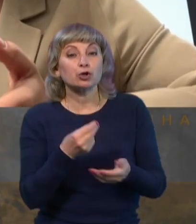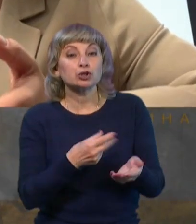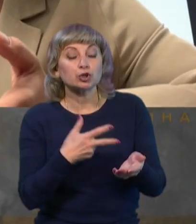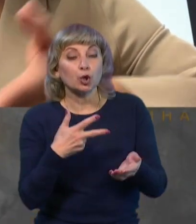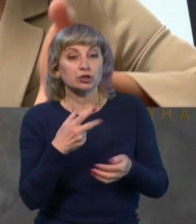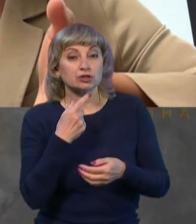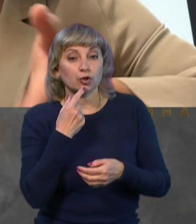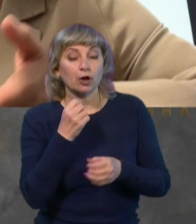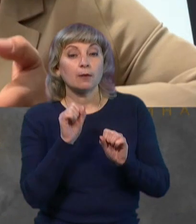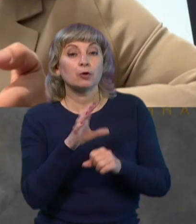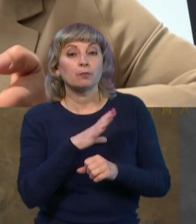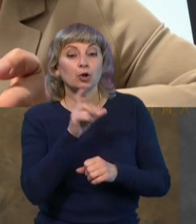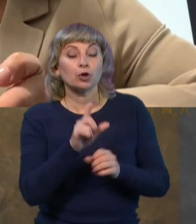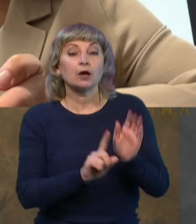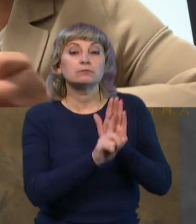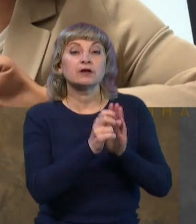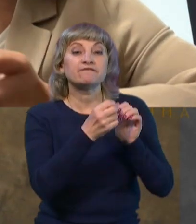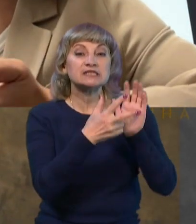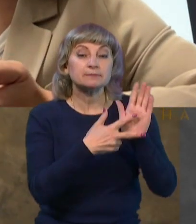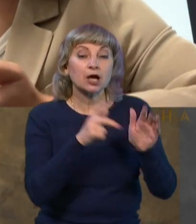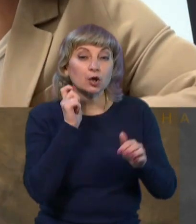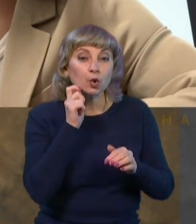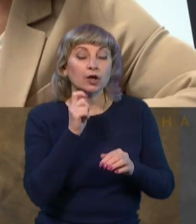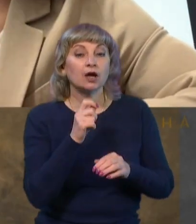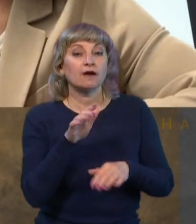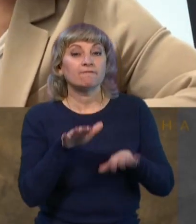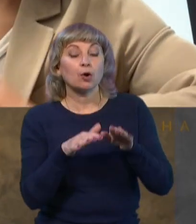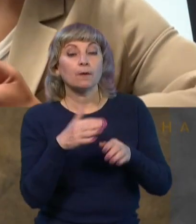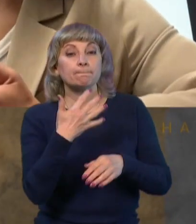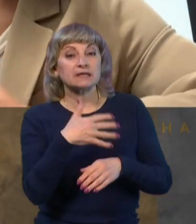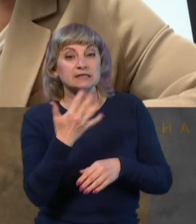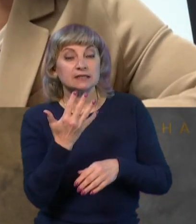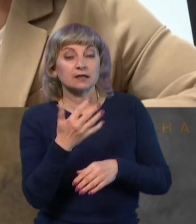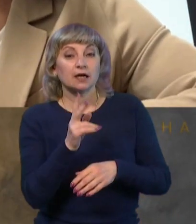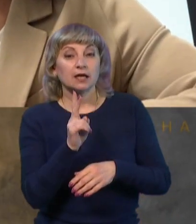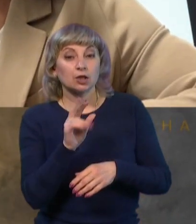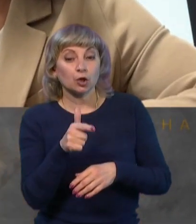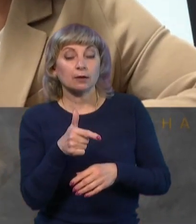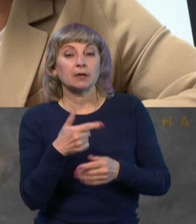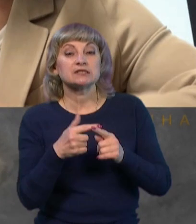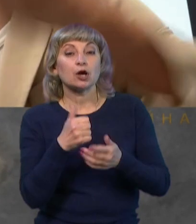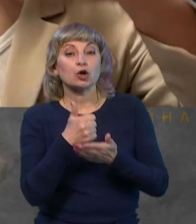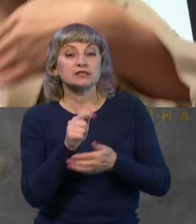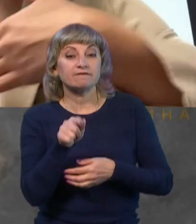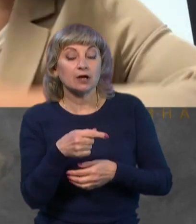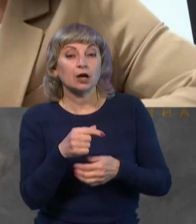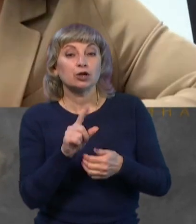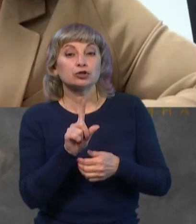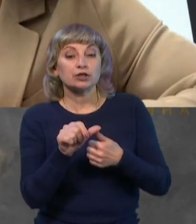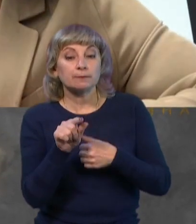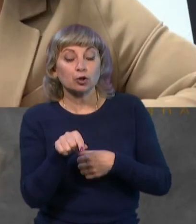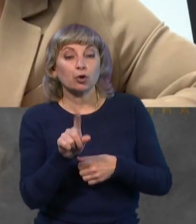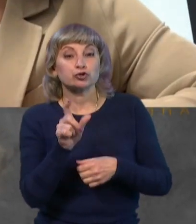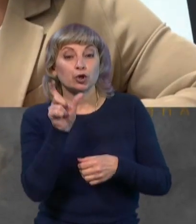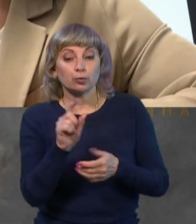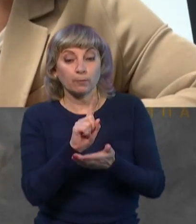донором крові може бути людина від 18 років, вагою від 50 кілограм, це основні вимоги, окрім того, що людина має бути